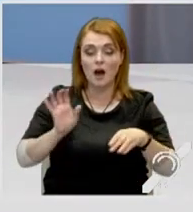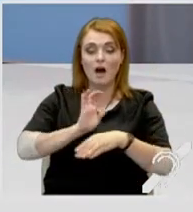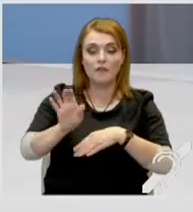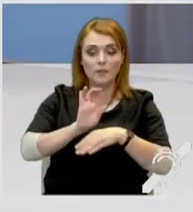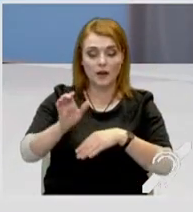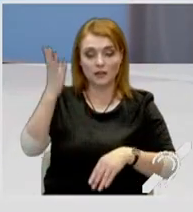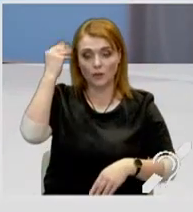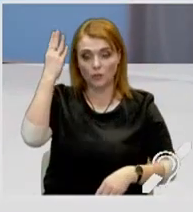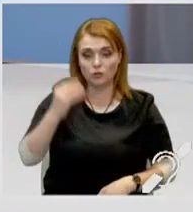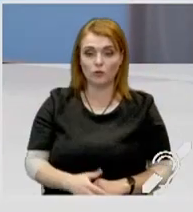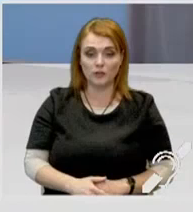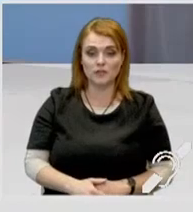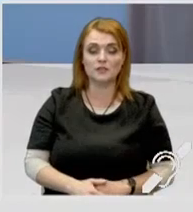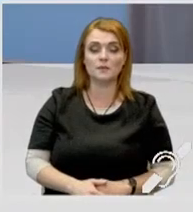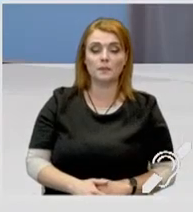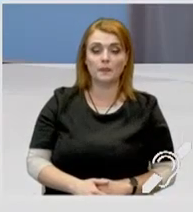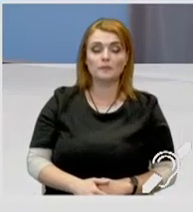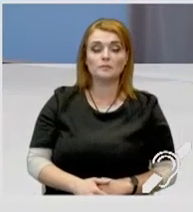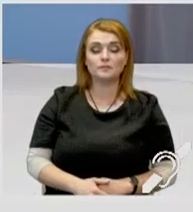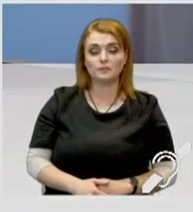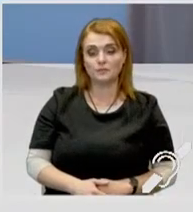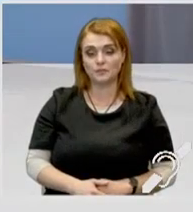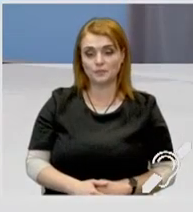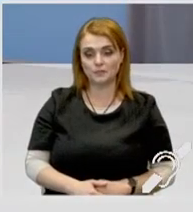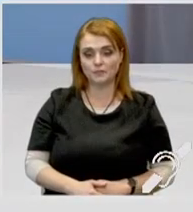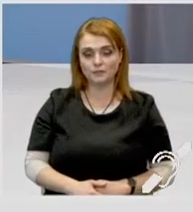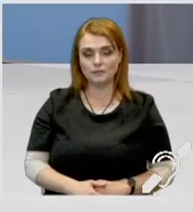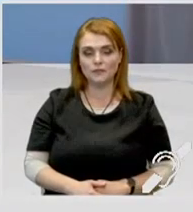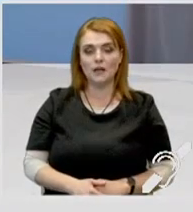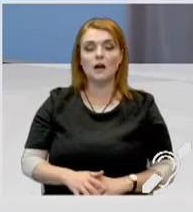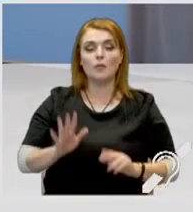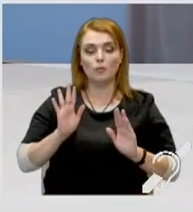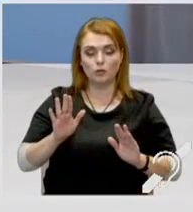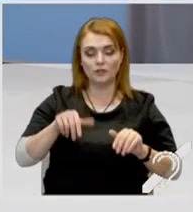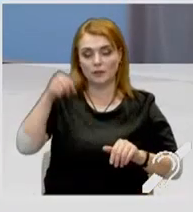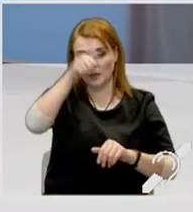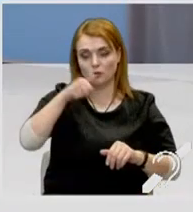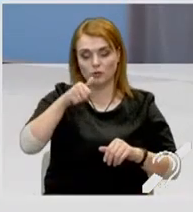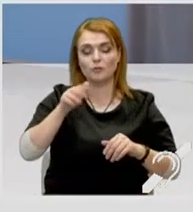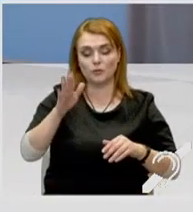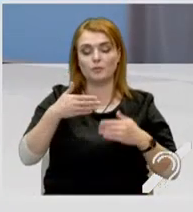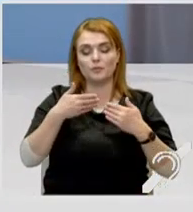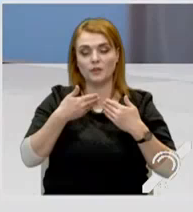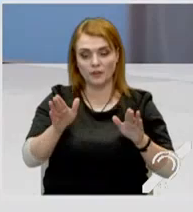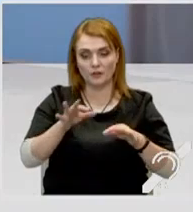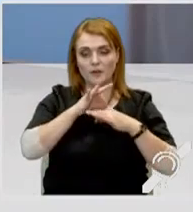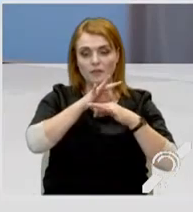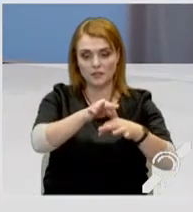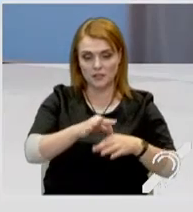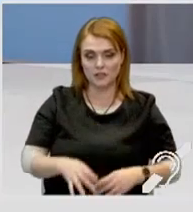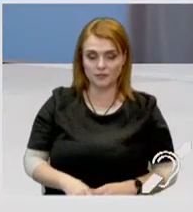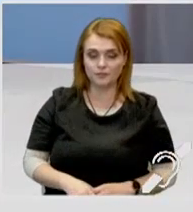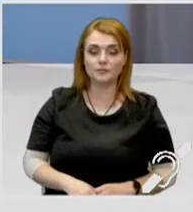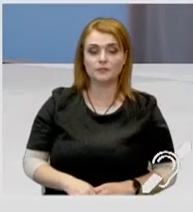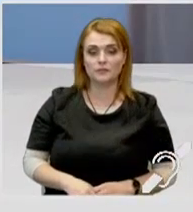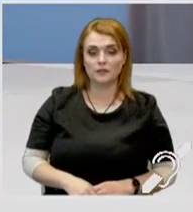Acasă autentic autohton este genericul sub care se va desfășura această ediție a târgului organizat de Camera de Comerț și